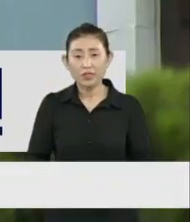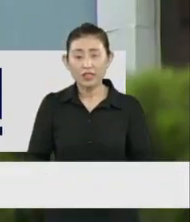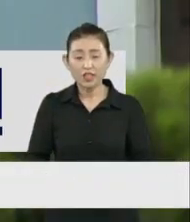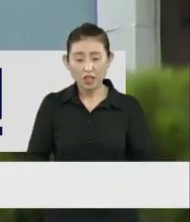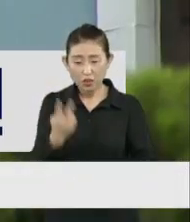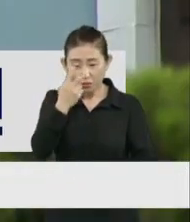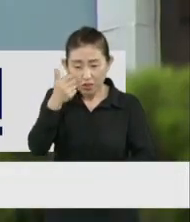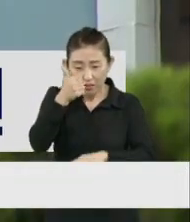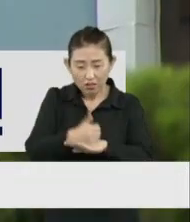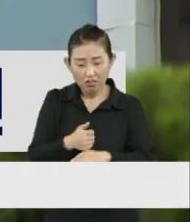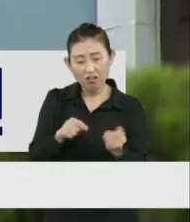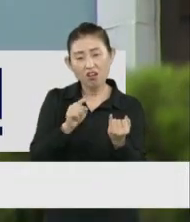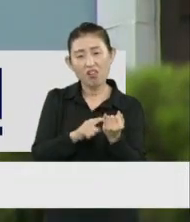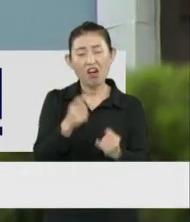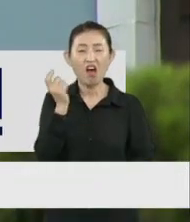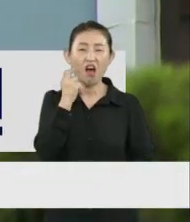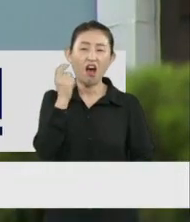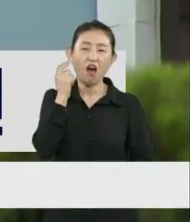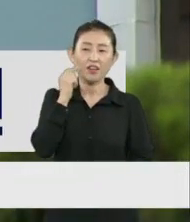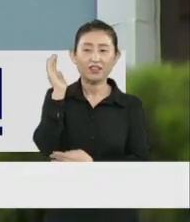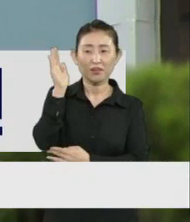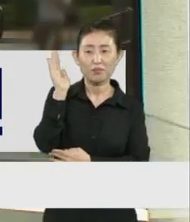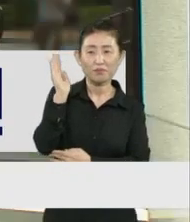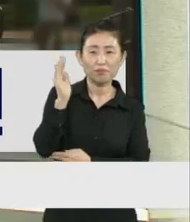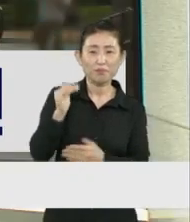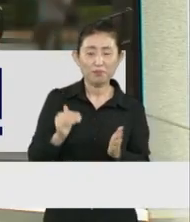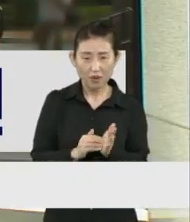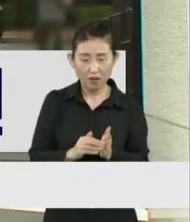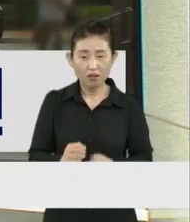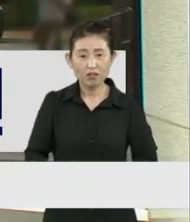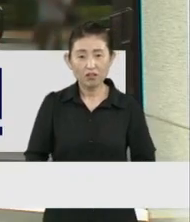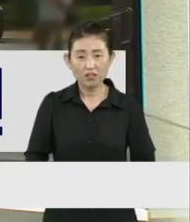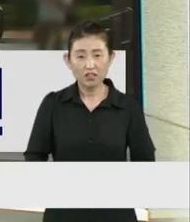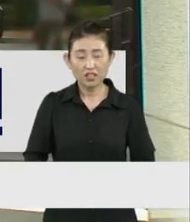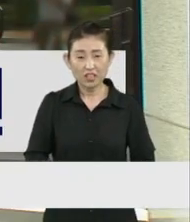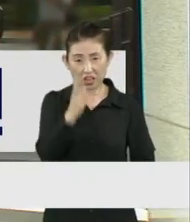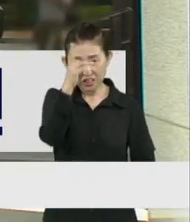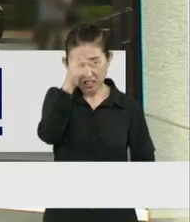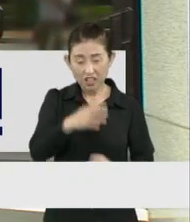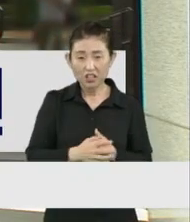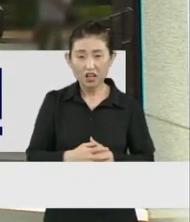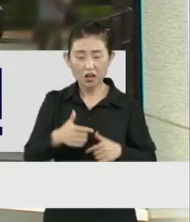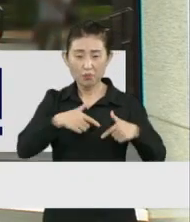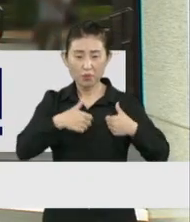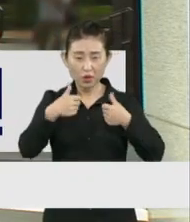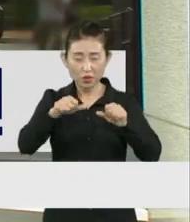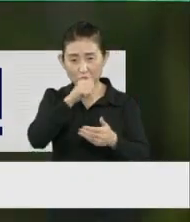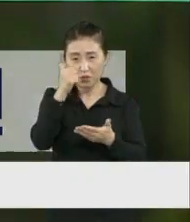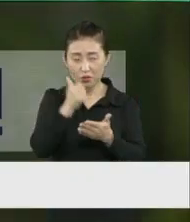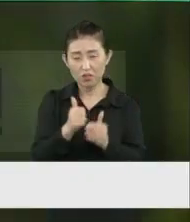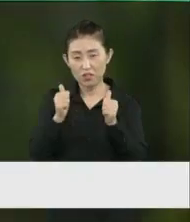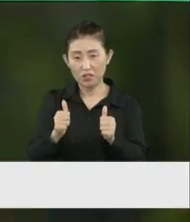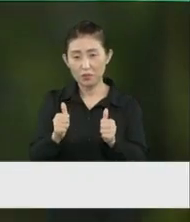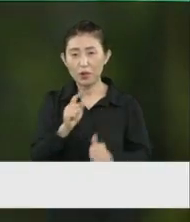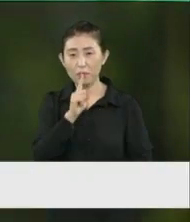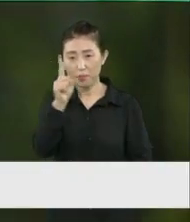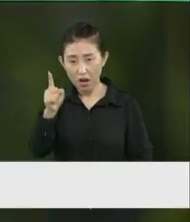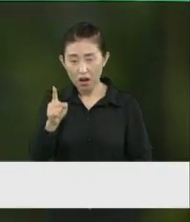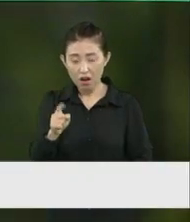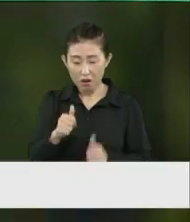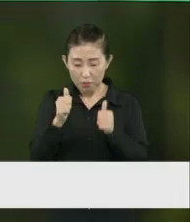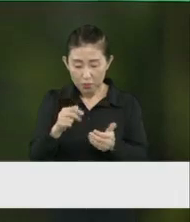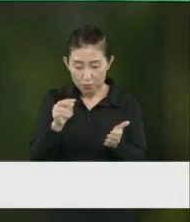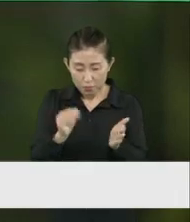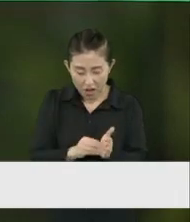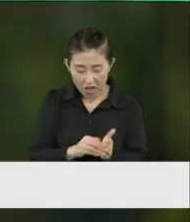하지만 수사 결과 a 씨가 허위 사실을 진술한 것으로 드러나면서 경찰의 레이 씰의 명예훼손 혐의로 기소하고 법원도